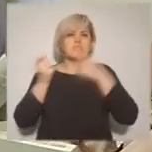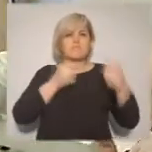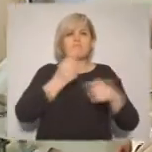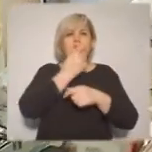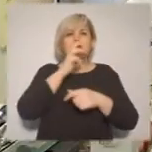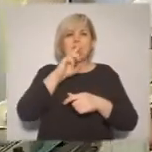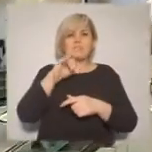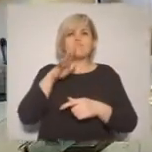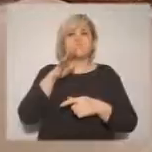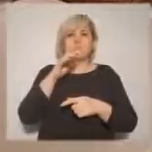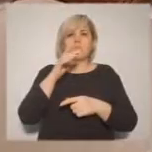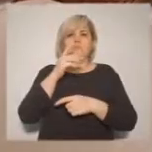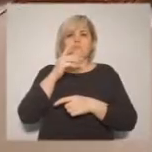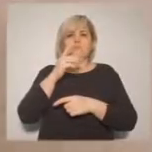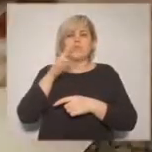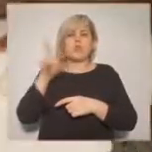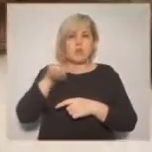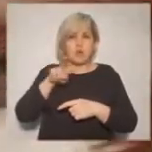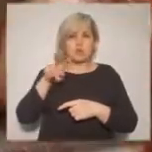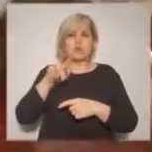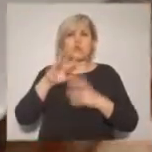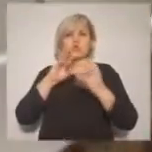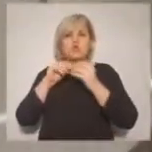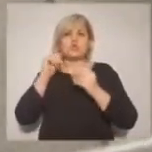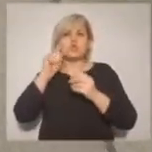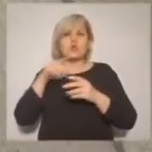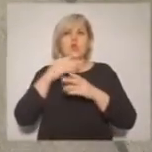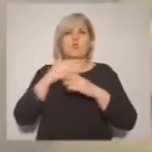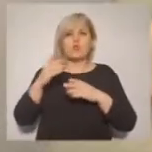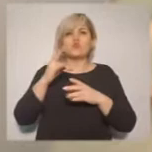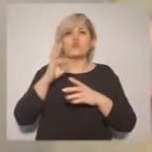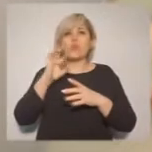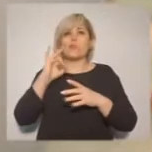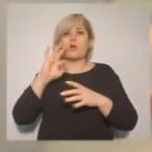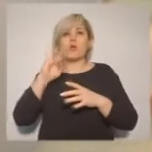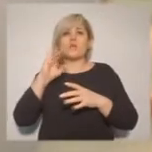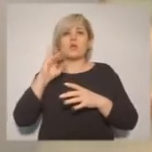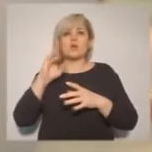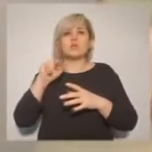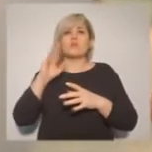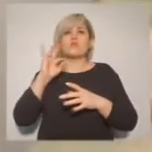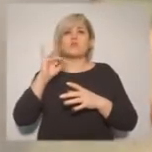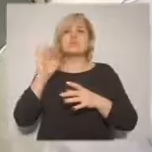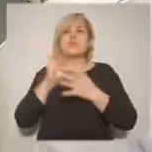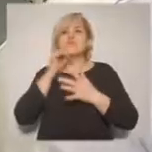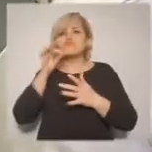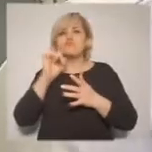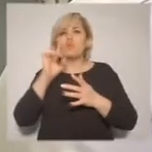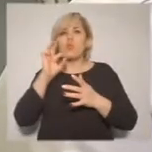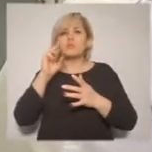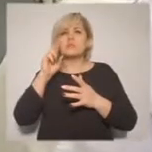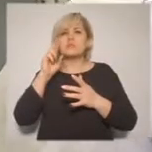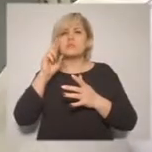в лабораторию. Результаты узнаем чуть позже, но биолог Вероника Дворникова сразу заявила, что эписторхи в этом экземпляре